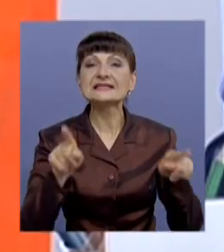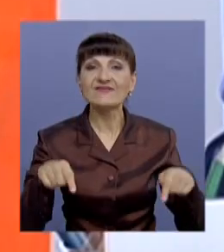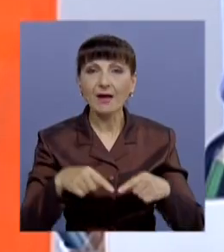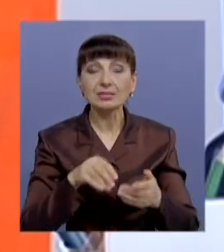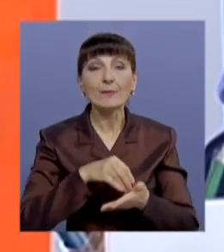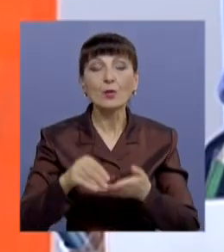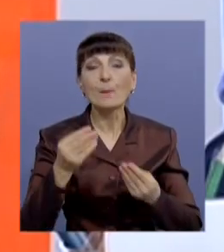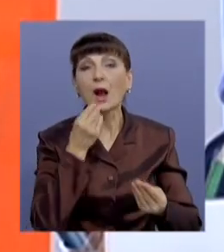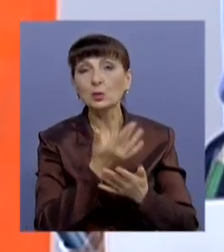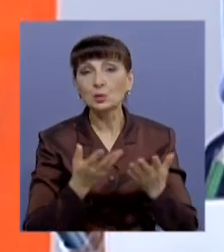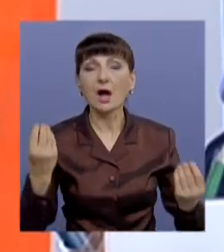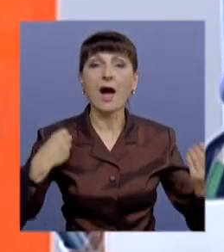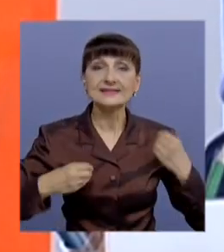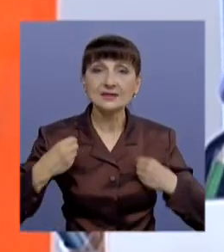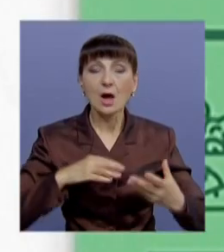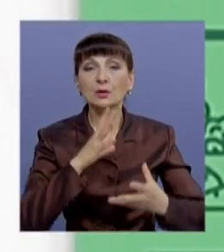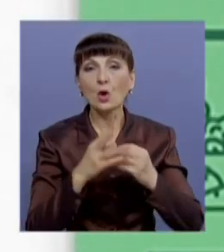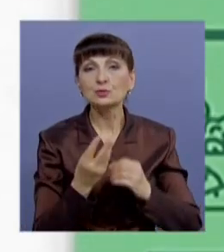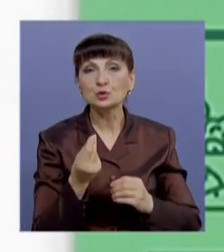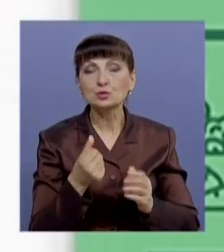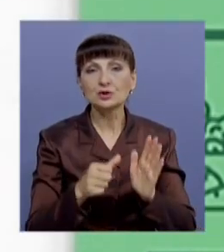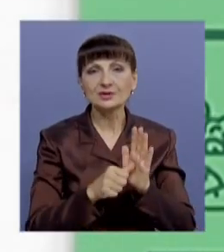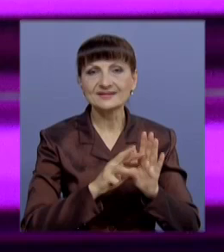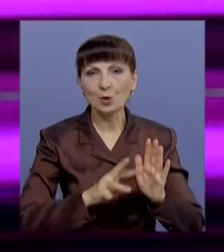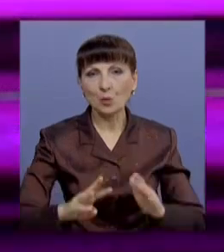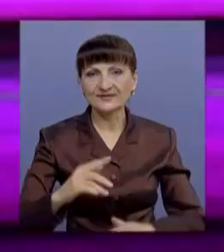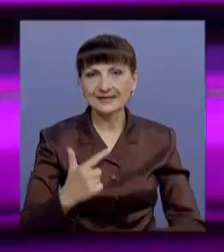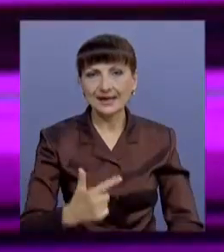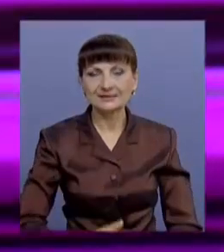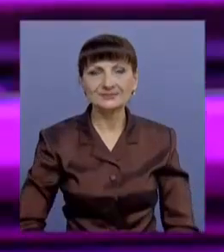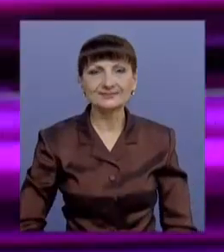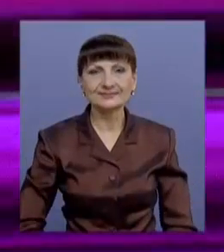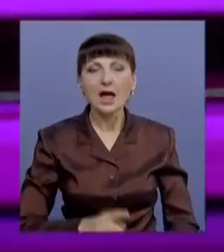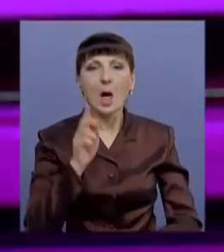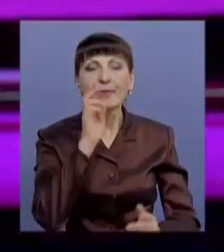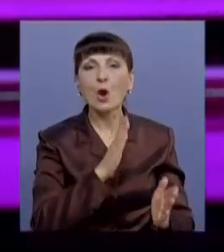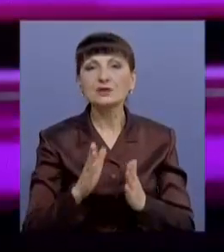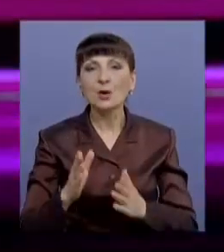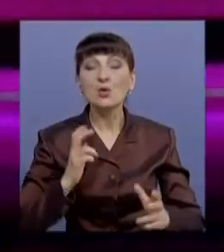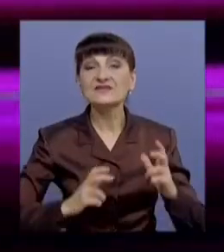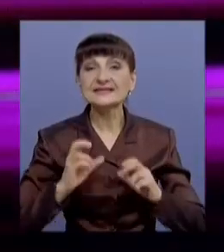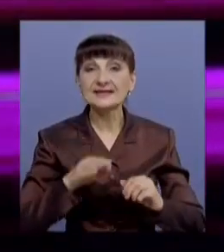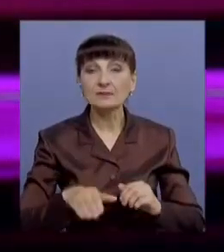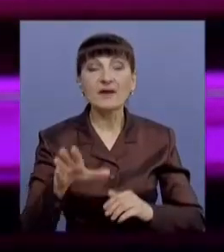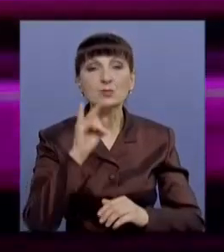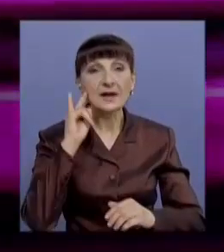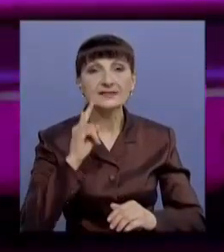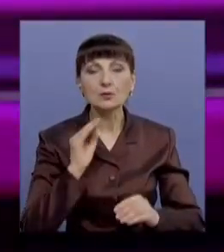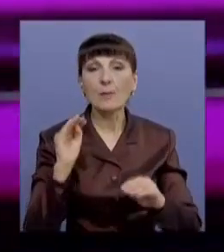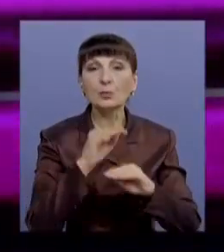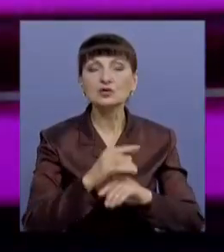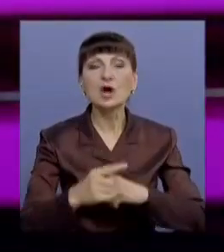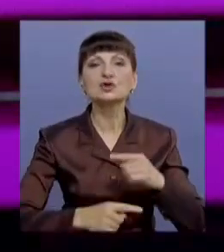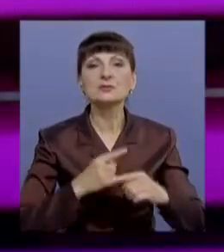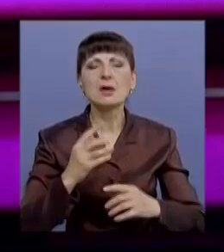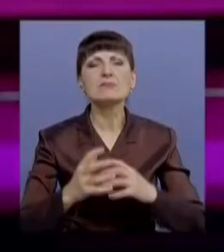покупку продуктов и одежды на общую сумму 6 миллионов тенге. Библиотеки университетов по всей стране пополнятся